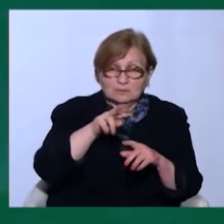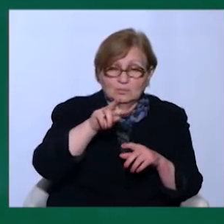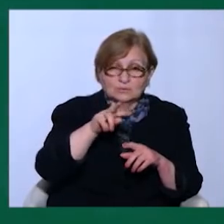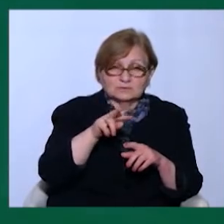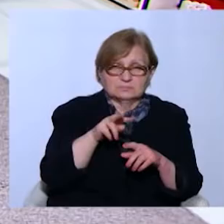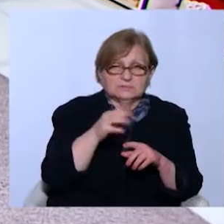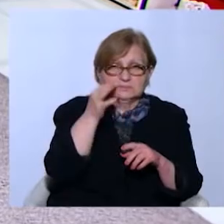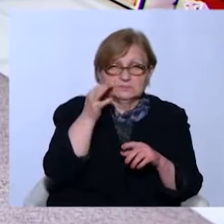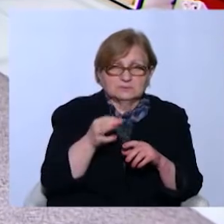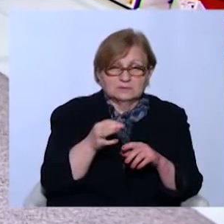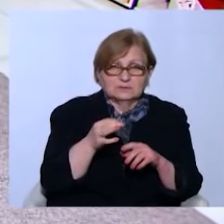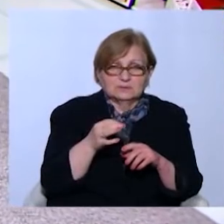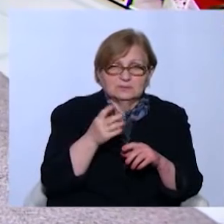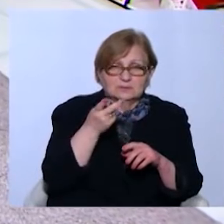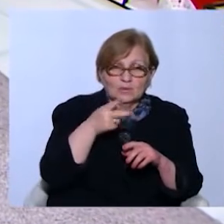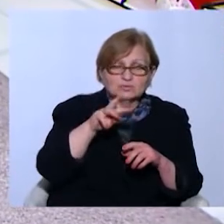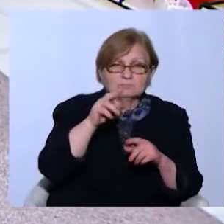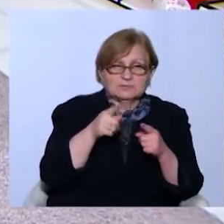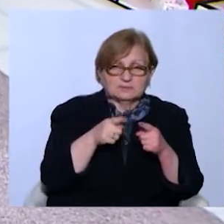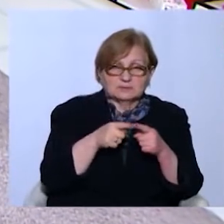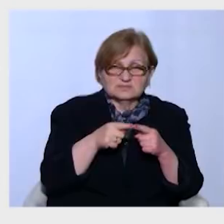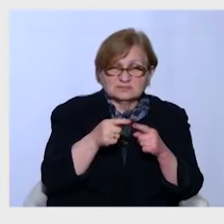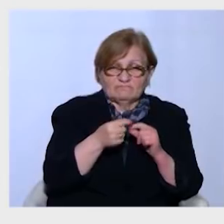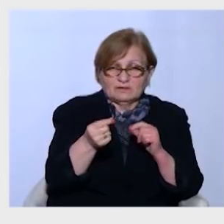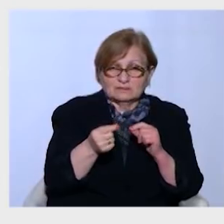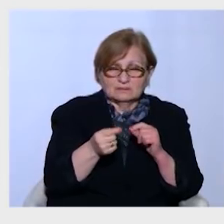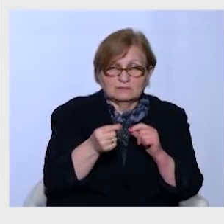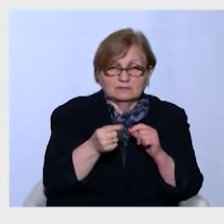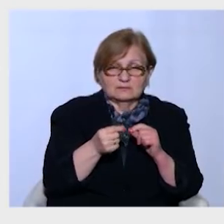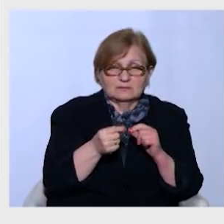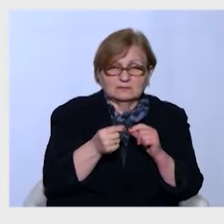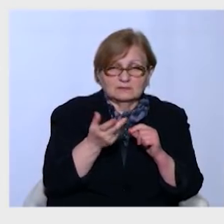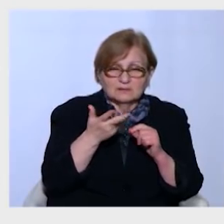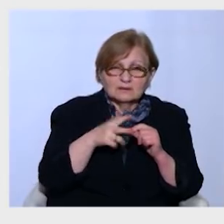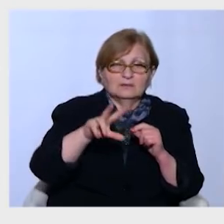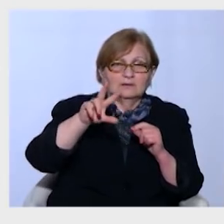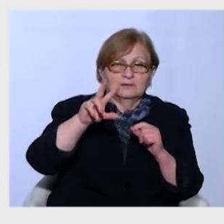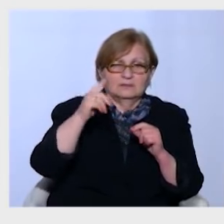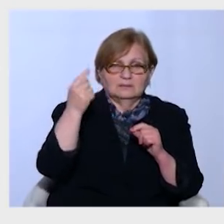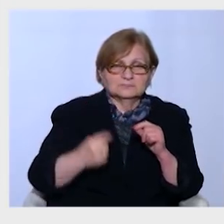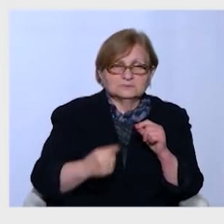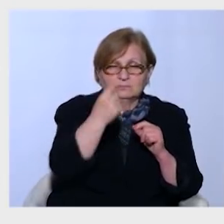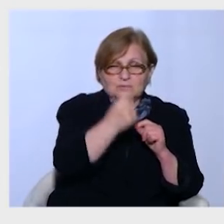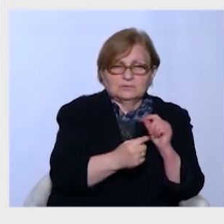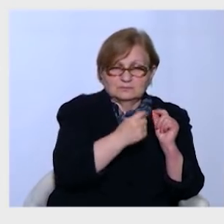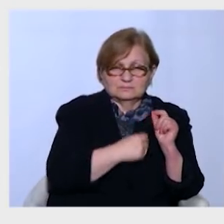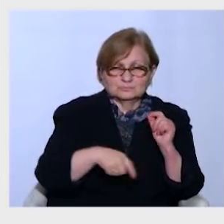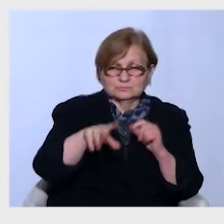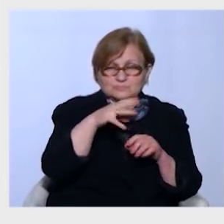წახნაგი, 2ჯერ მეტი წვერო, 10, და 3ჯერ მეტი წიბო,